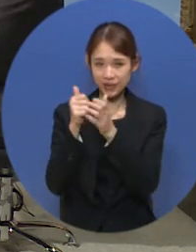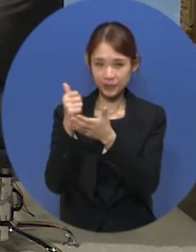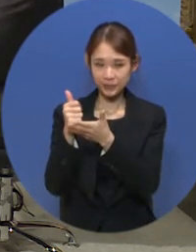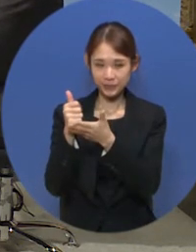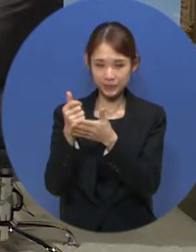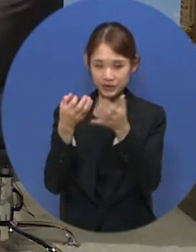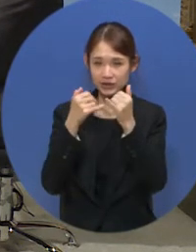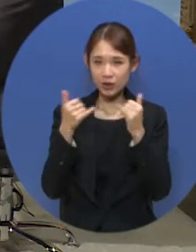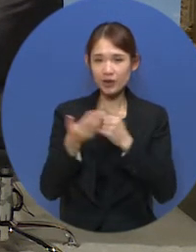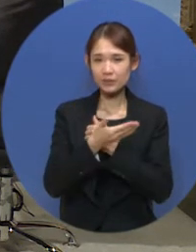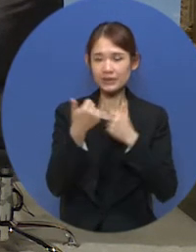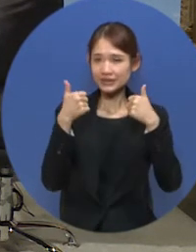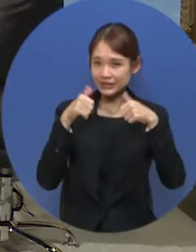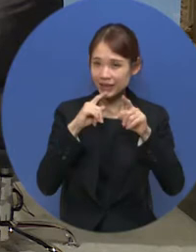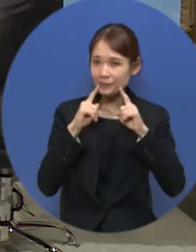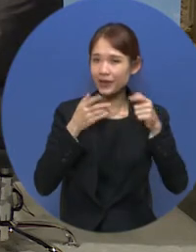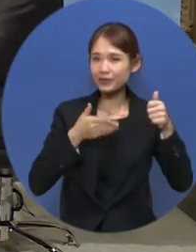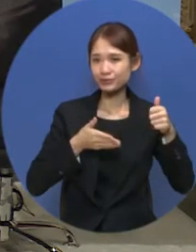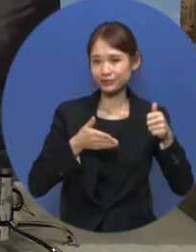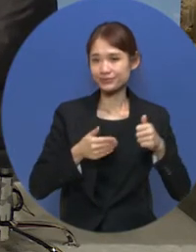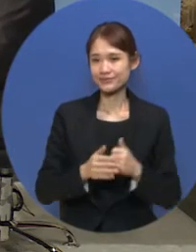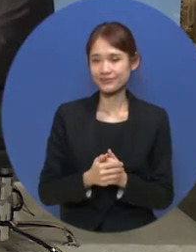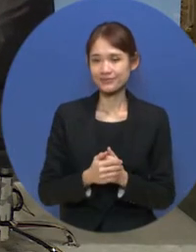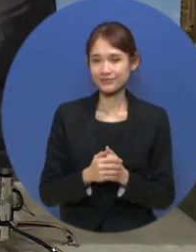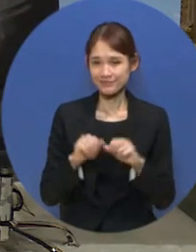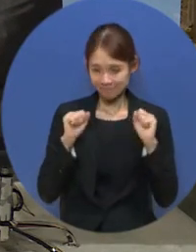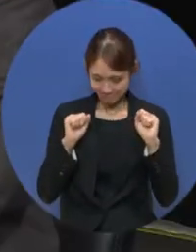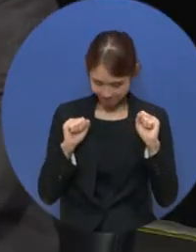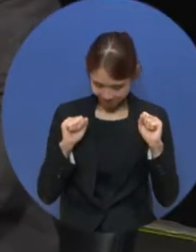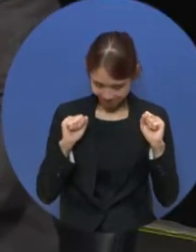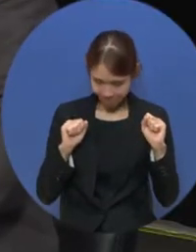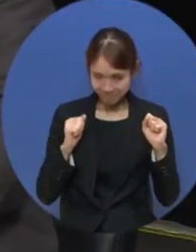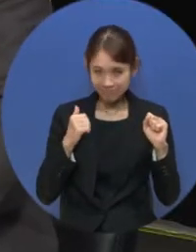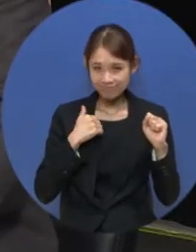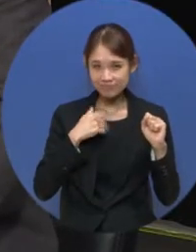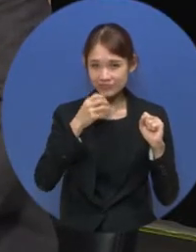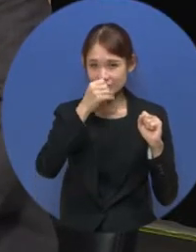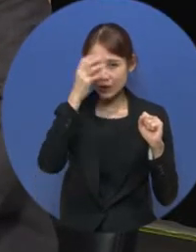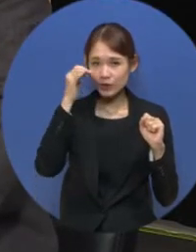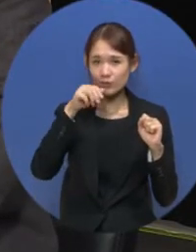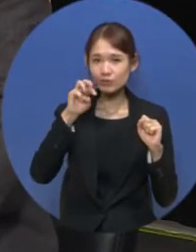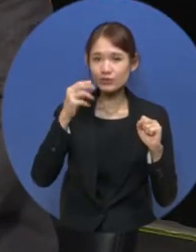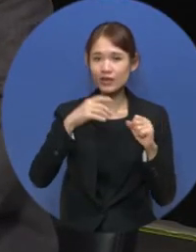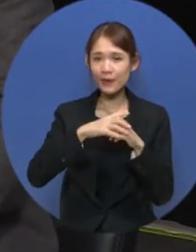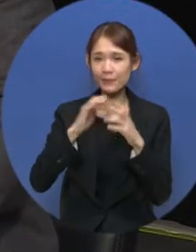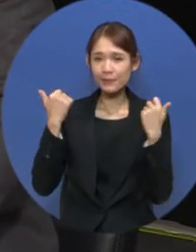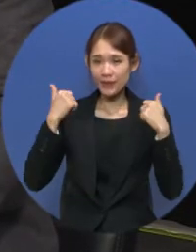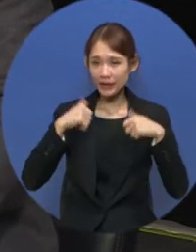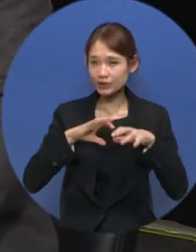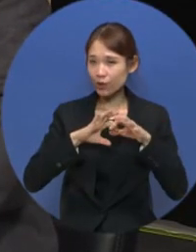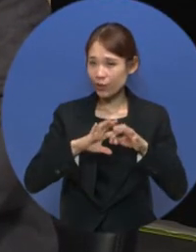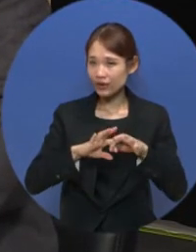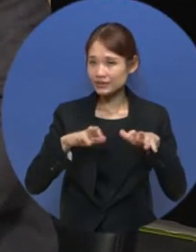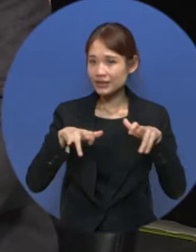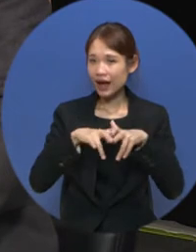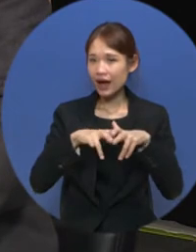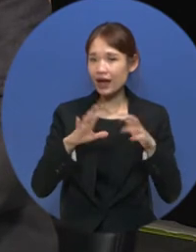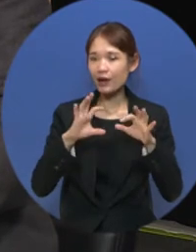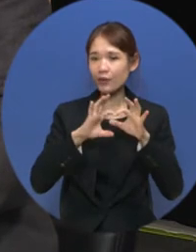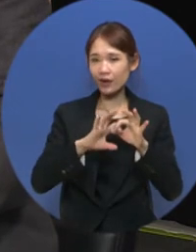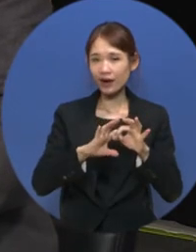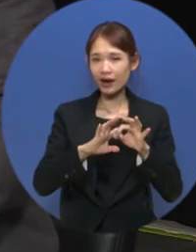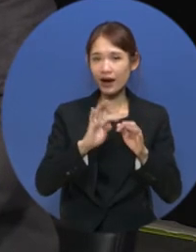팀장님부터 시청자 여러분께 인사 한 말씀 부탁드리겠습니다. 네, 안녕하십니까. 저는 삼성물산 패션 부문에서 장애인을 위한 의류